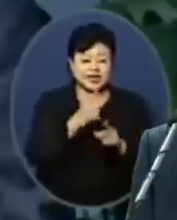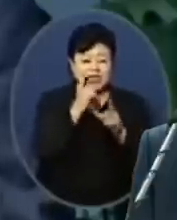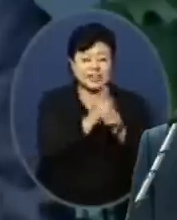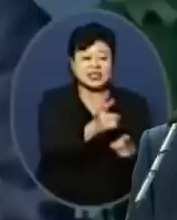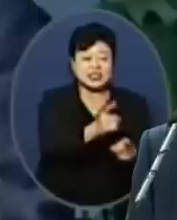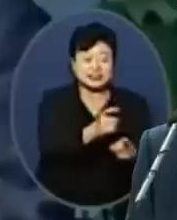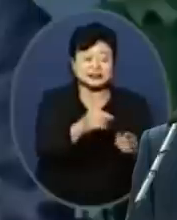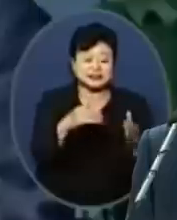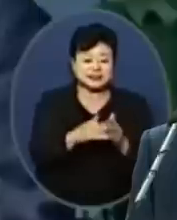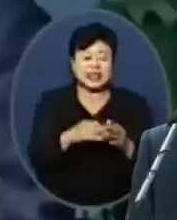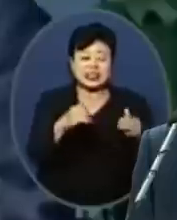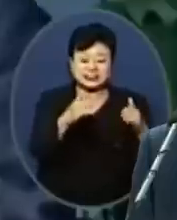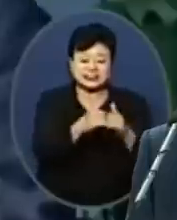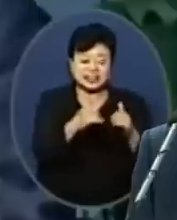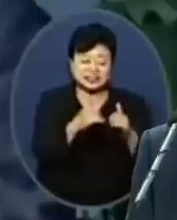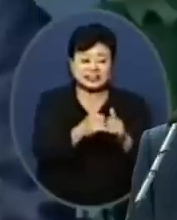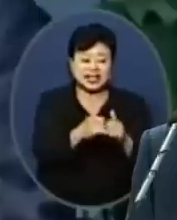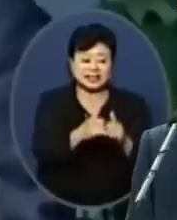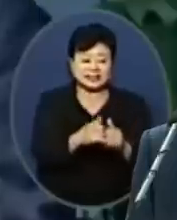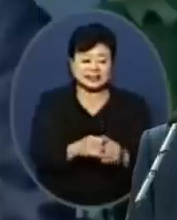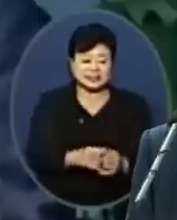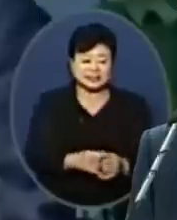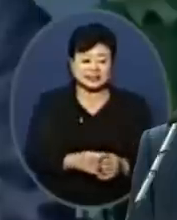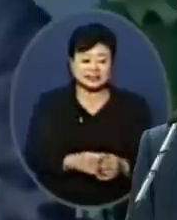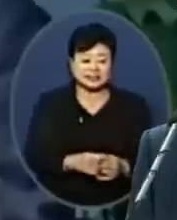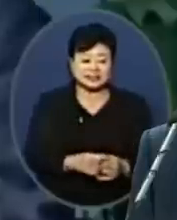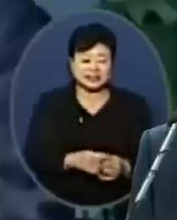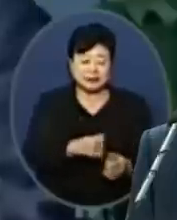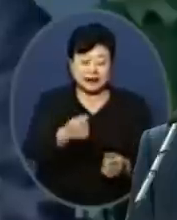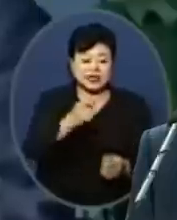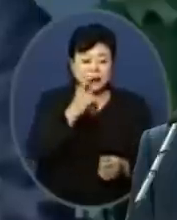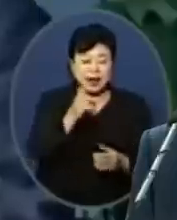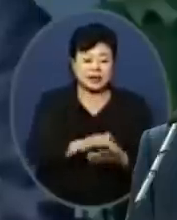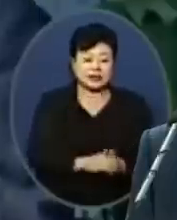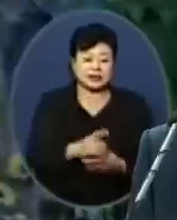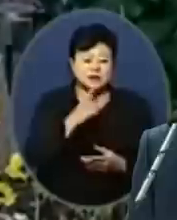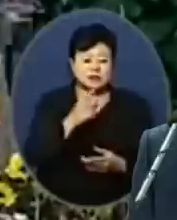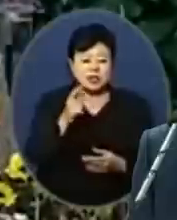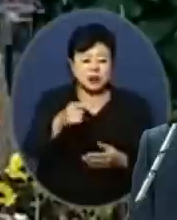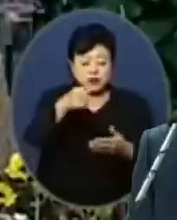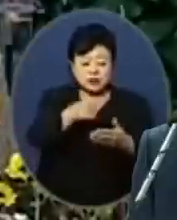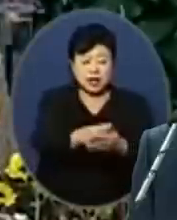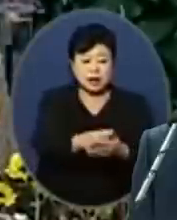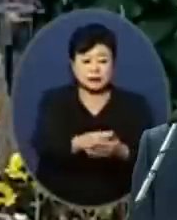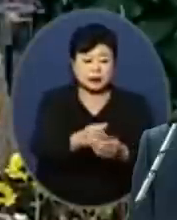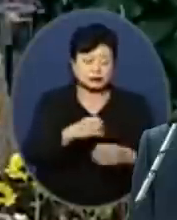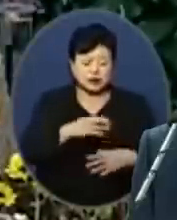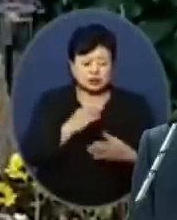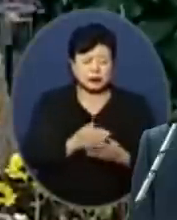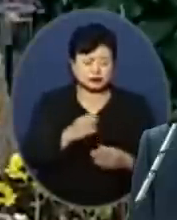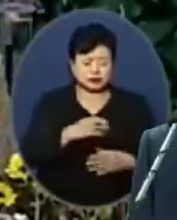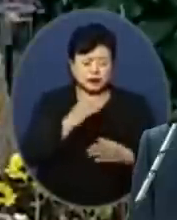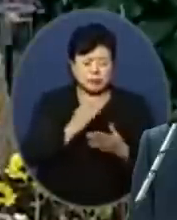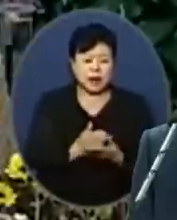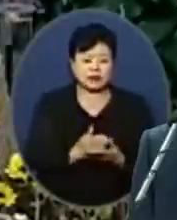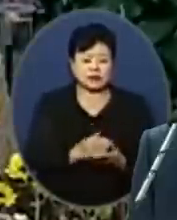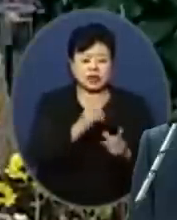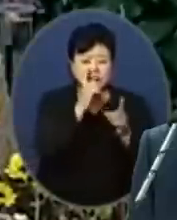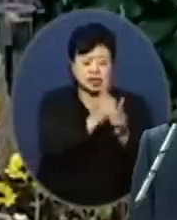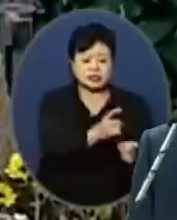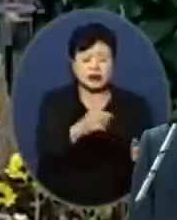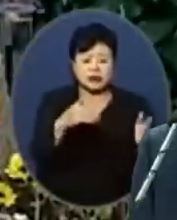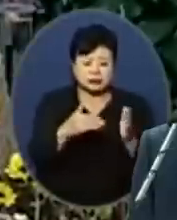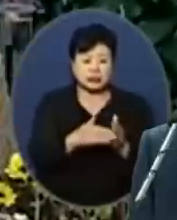이겨놓은 전쟁을 싸워 빼앗고 소유하라고 하였습니다. 오직 강하고 담대하여 무서워 말고 두려워 말고 이겨놓은